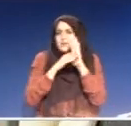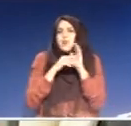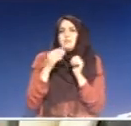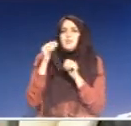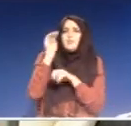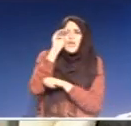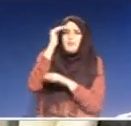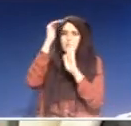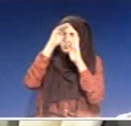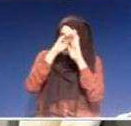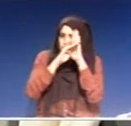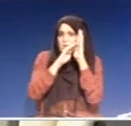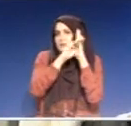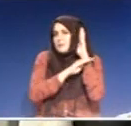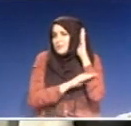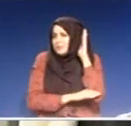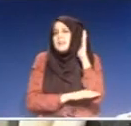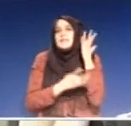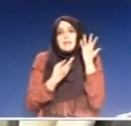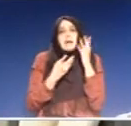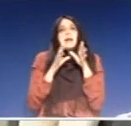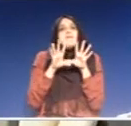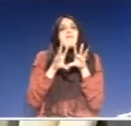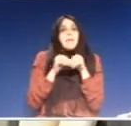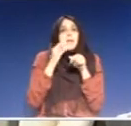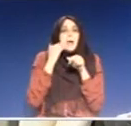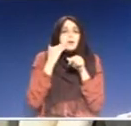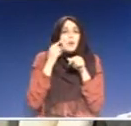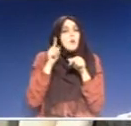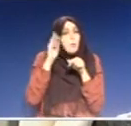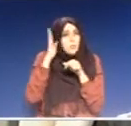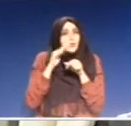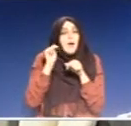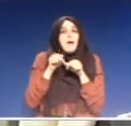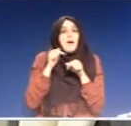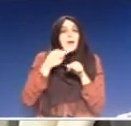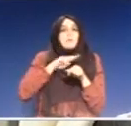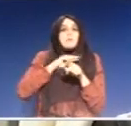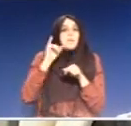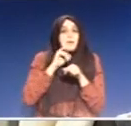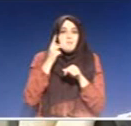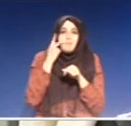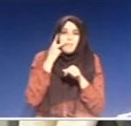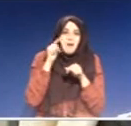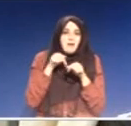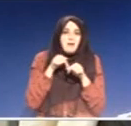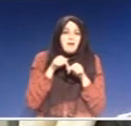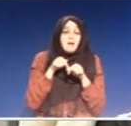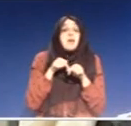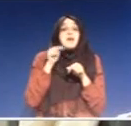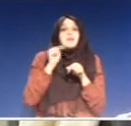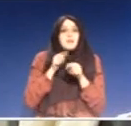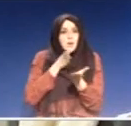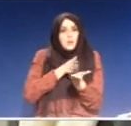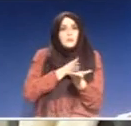هذه المؤسسة التي هي الأسرة وهي أساس المجتمع يحتاج إلى هذا المسؤول، والقوامة